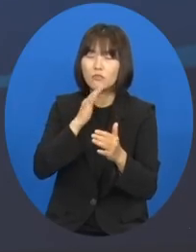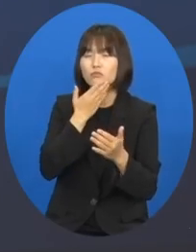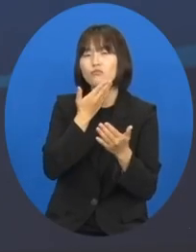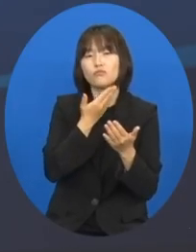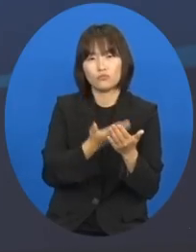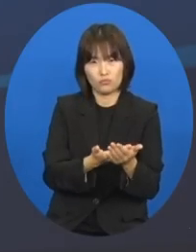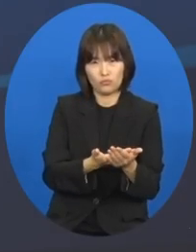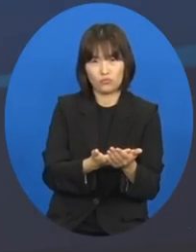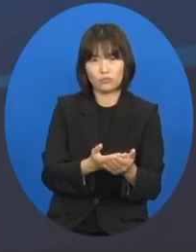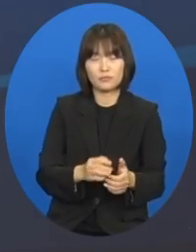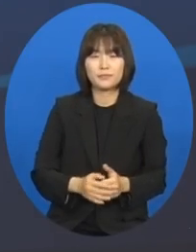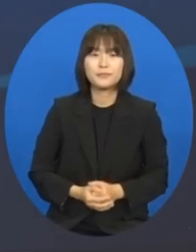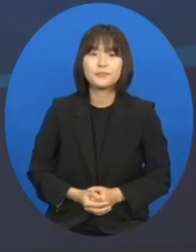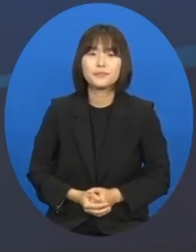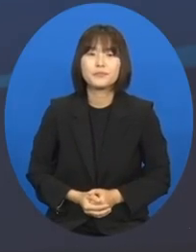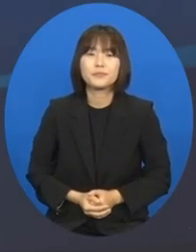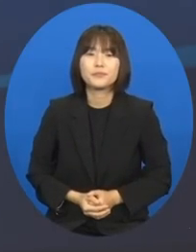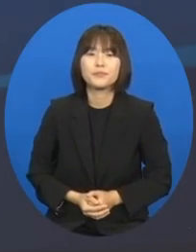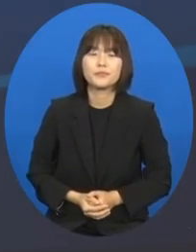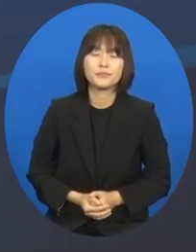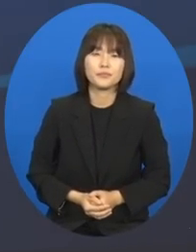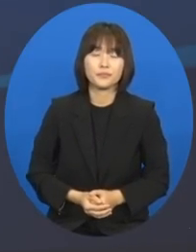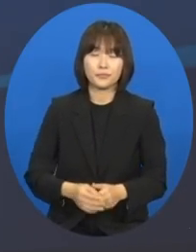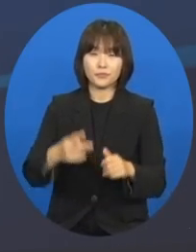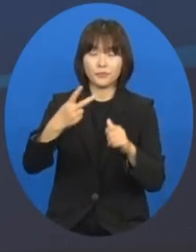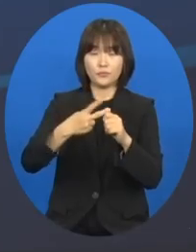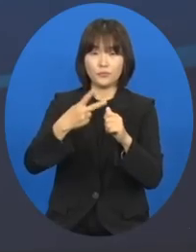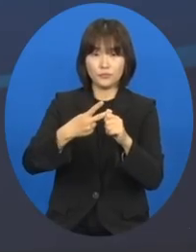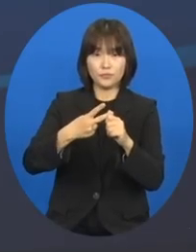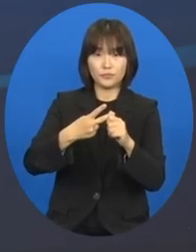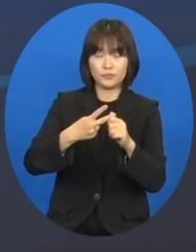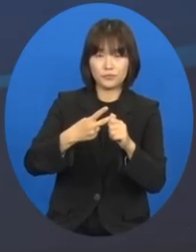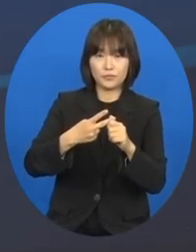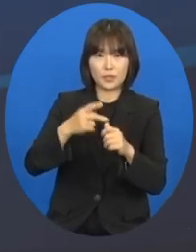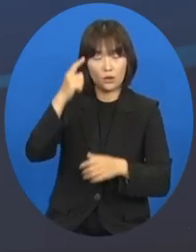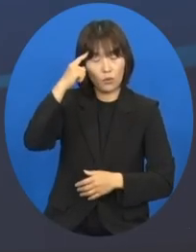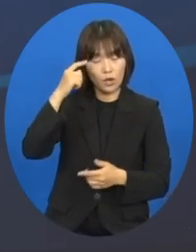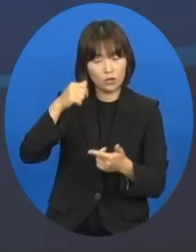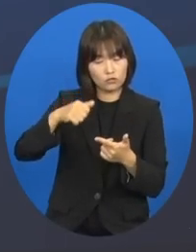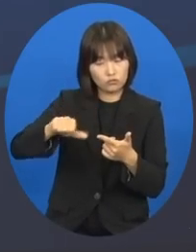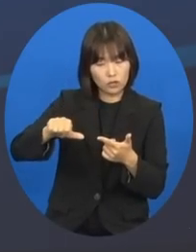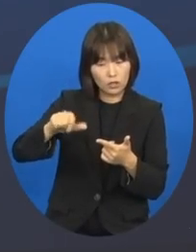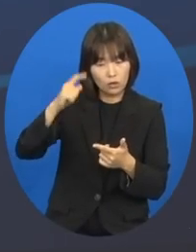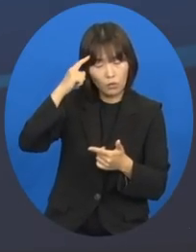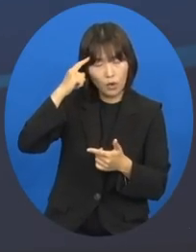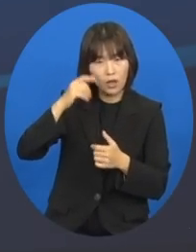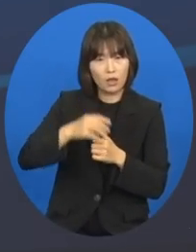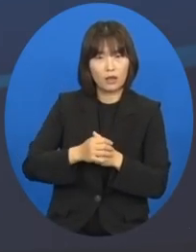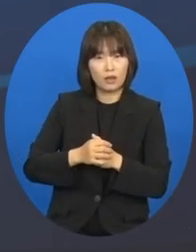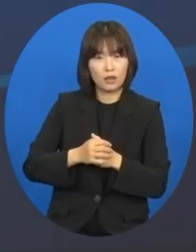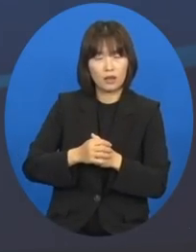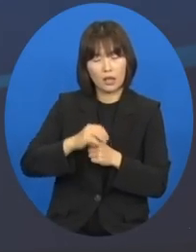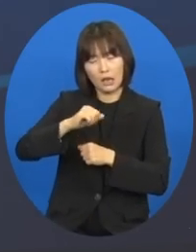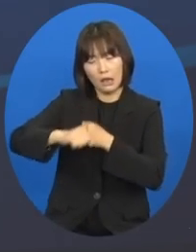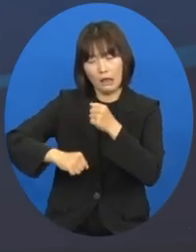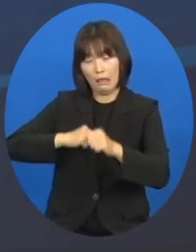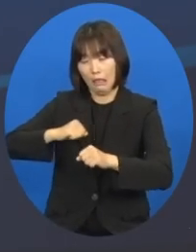두 번째 왜 둘째 아이는 방종한 아이가 되었을까